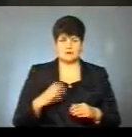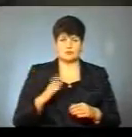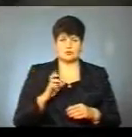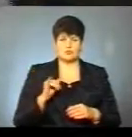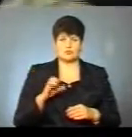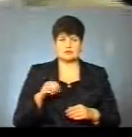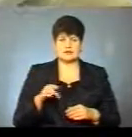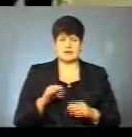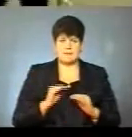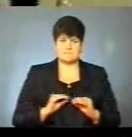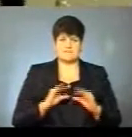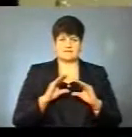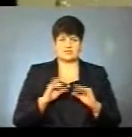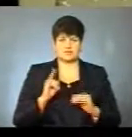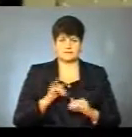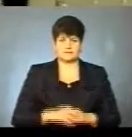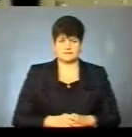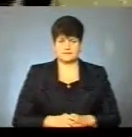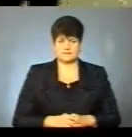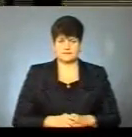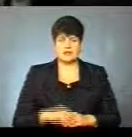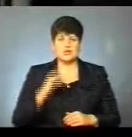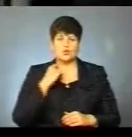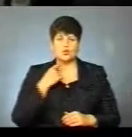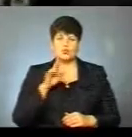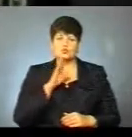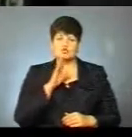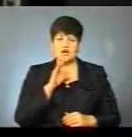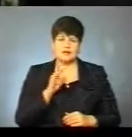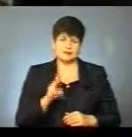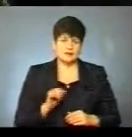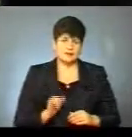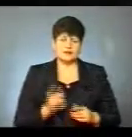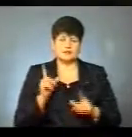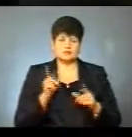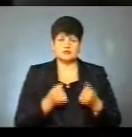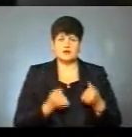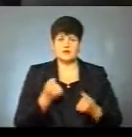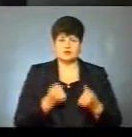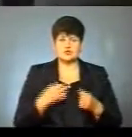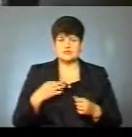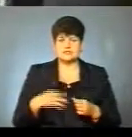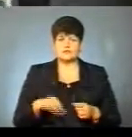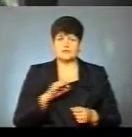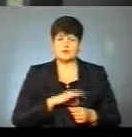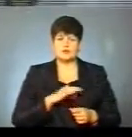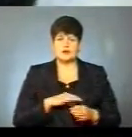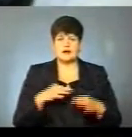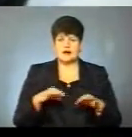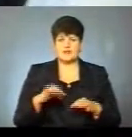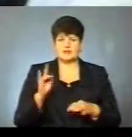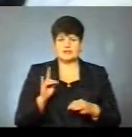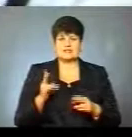бустер для підвищення дитинки. Лучанка Наталія Остапчук для поїздок на авто із сином Тимофієм використовує автокрісло